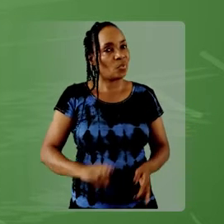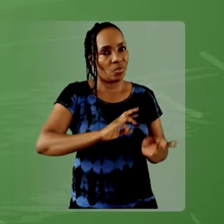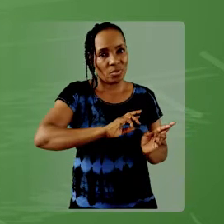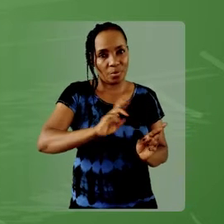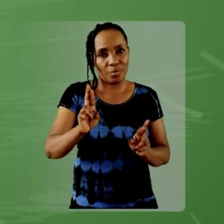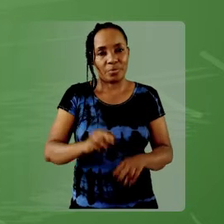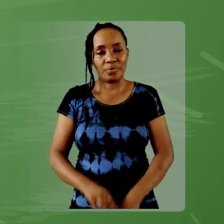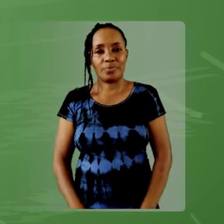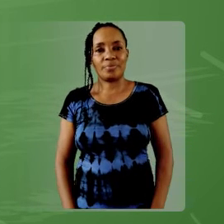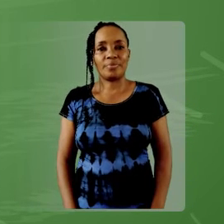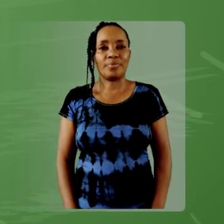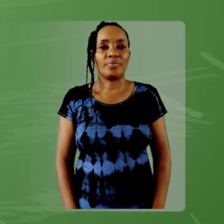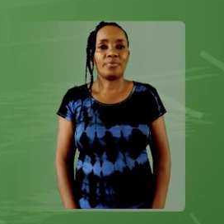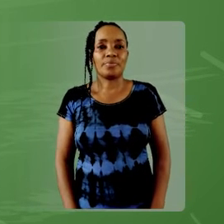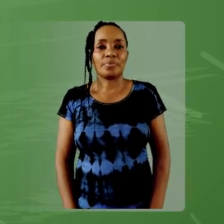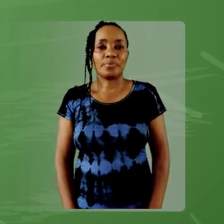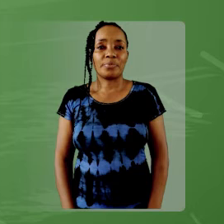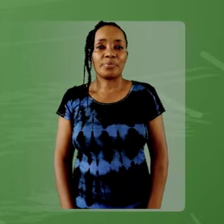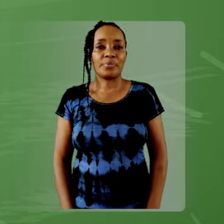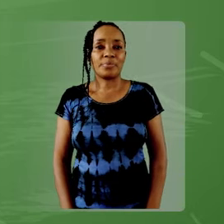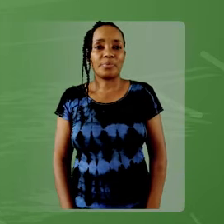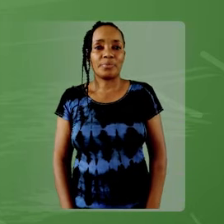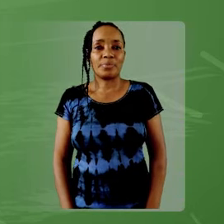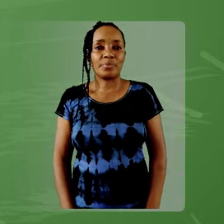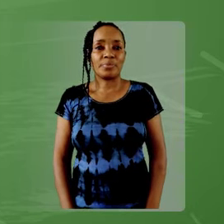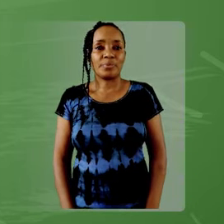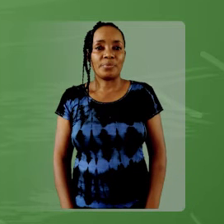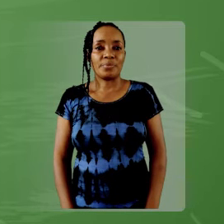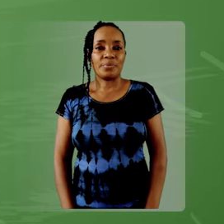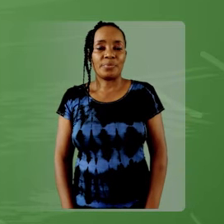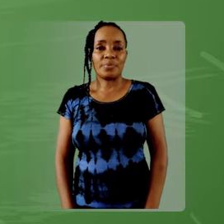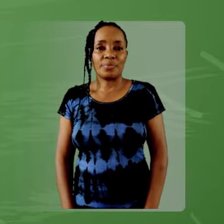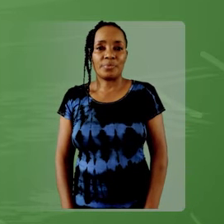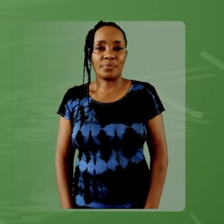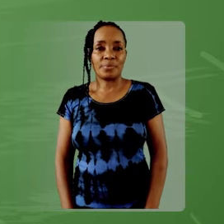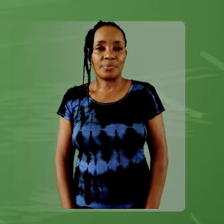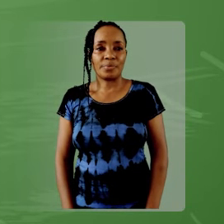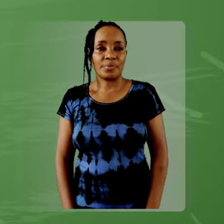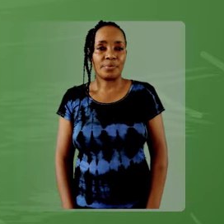faire l'exercice.